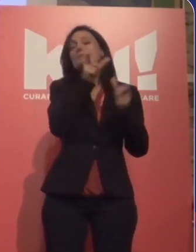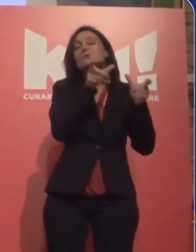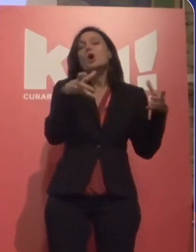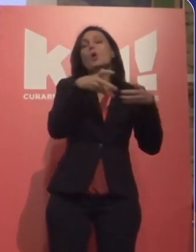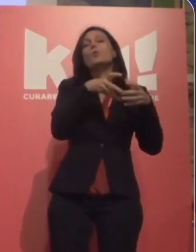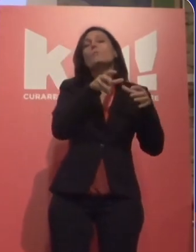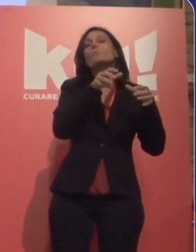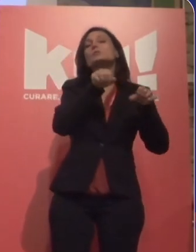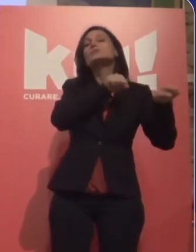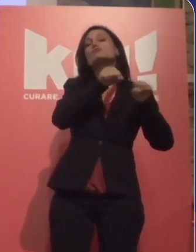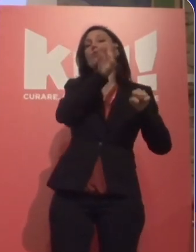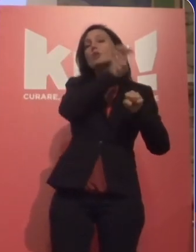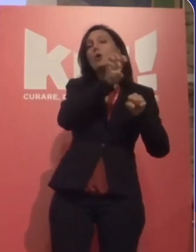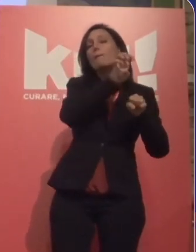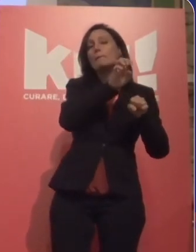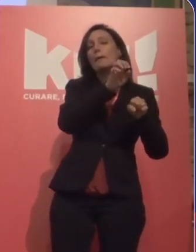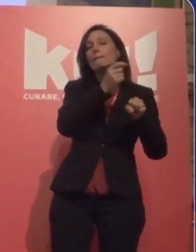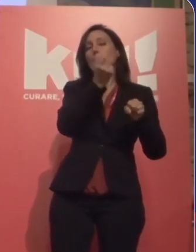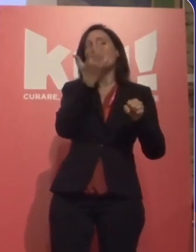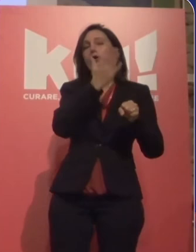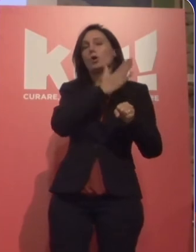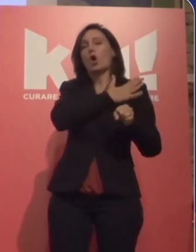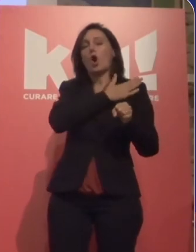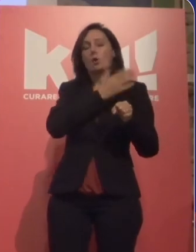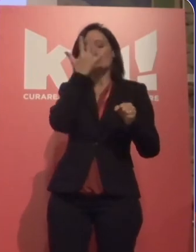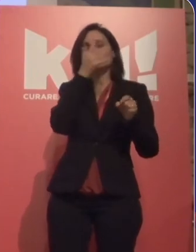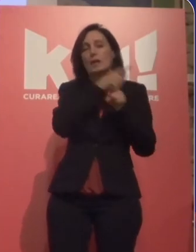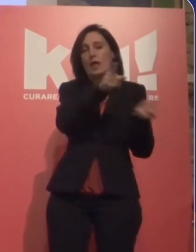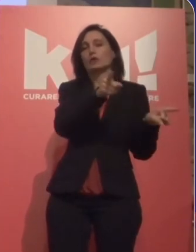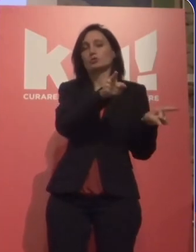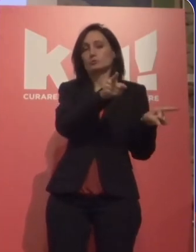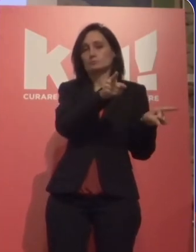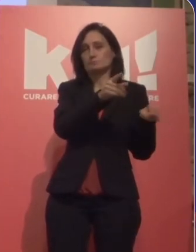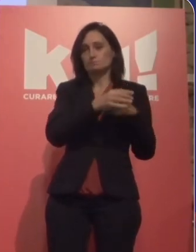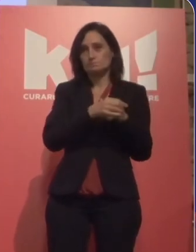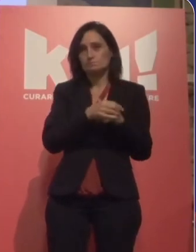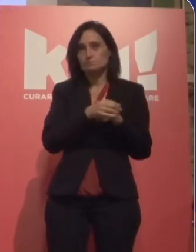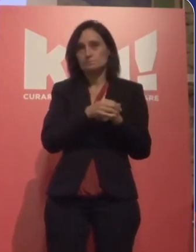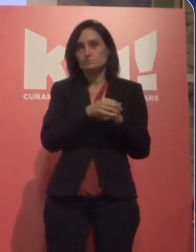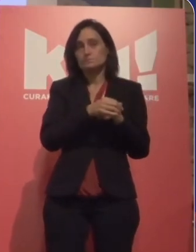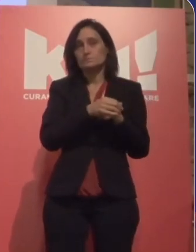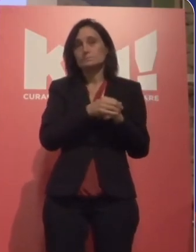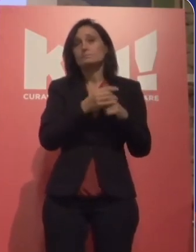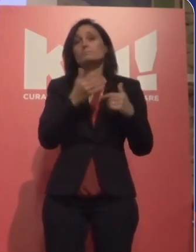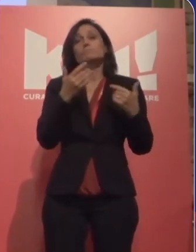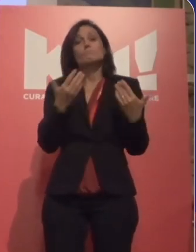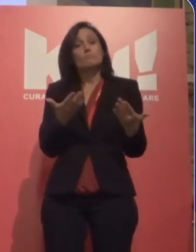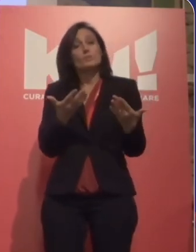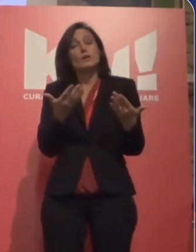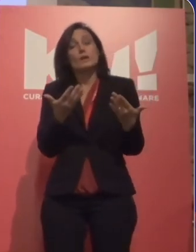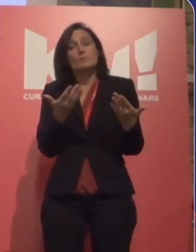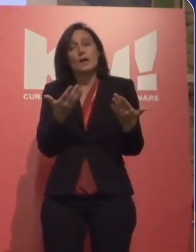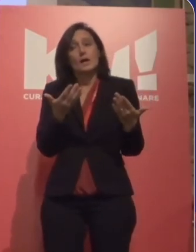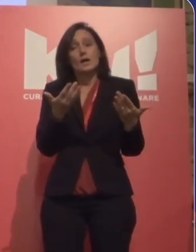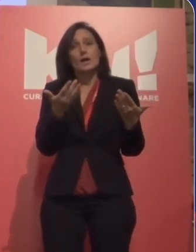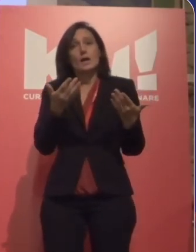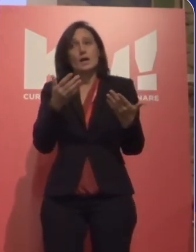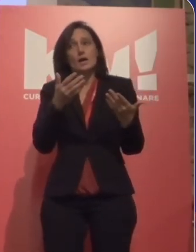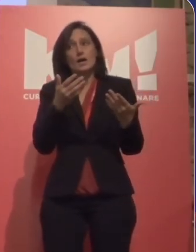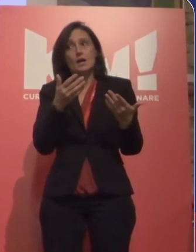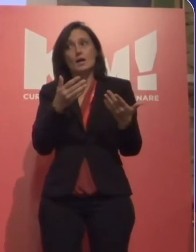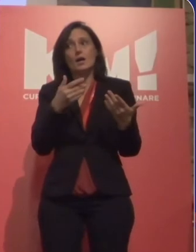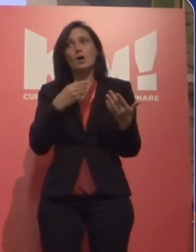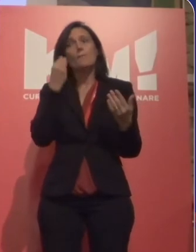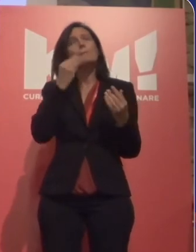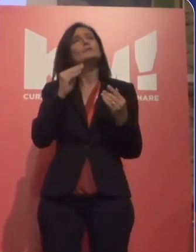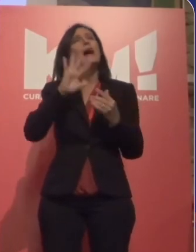credo che non si può non vedere oggi che la risposta europea su questo terreno anche a differenza che in altri casi penso alla